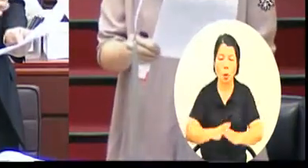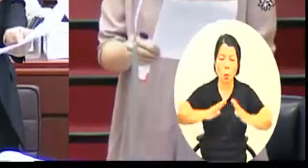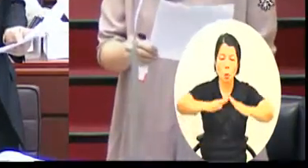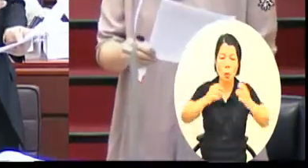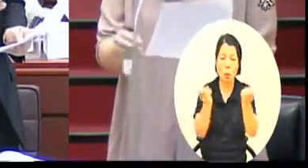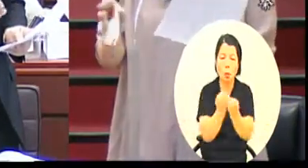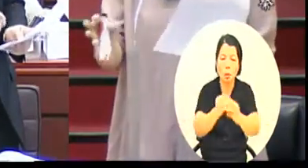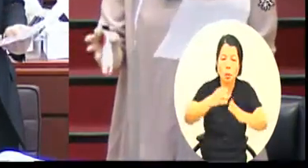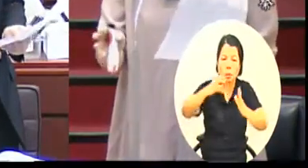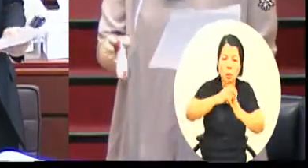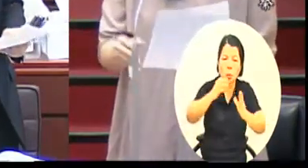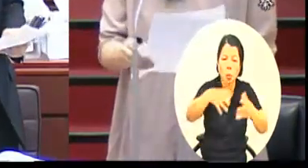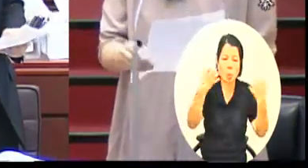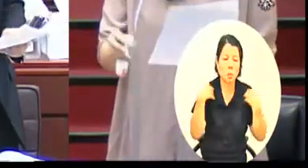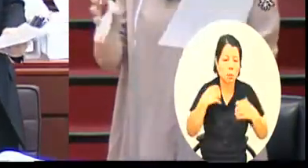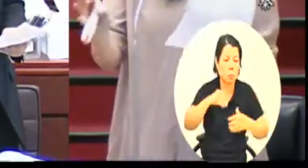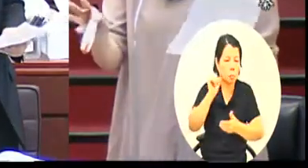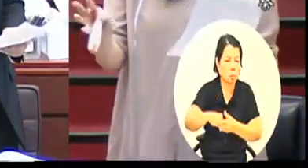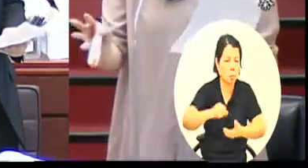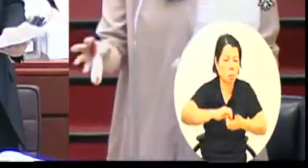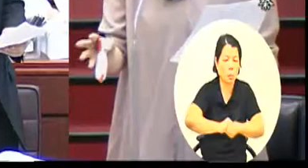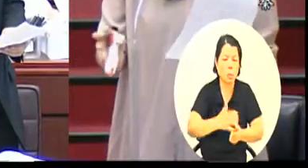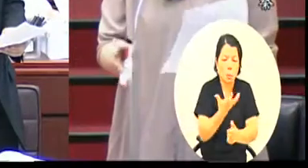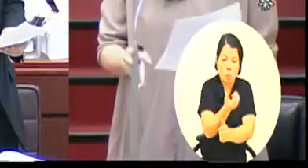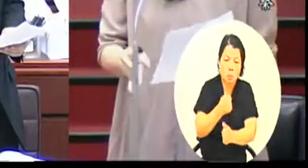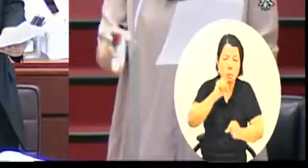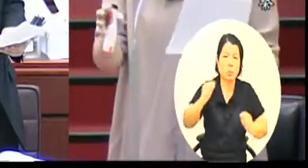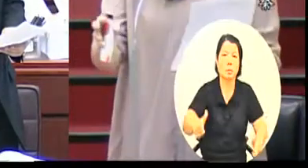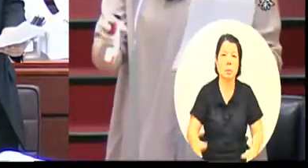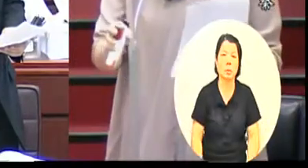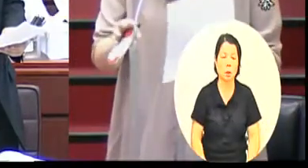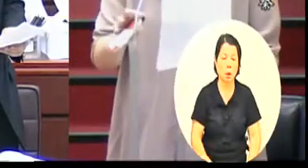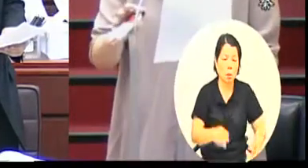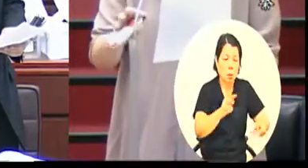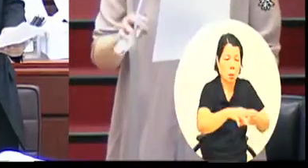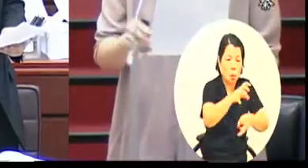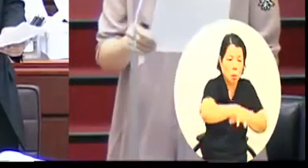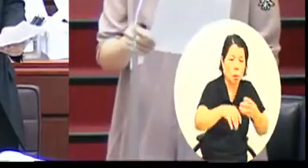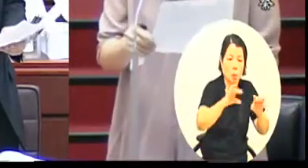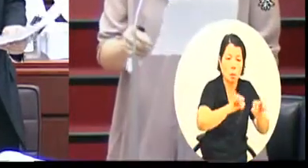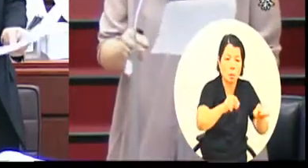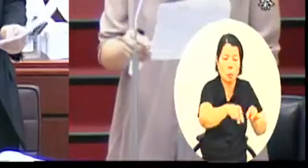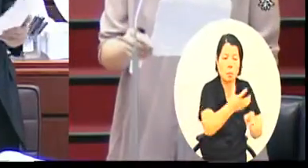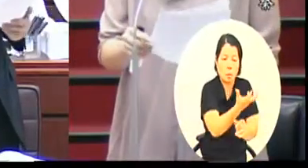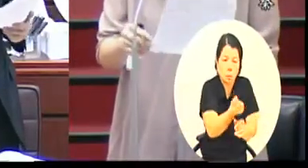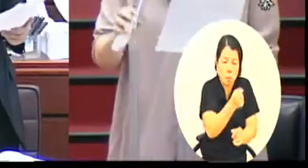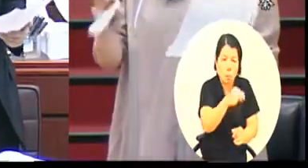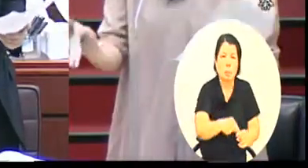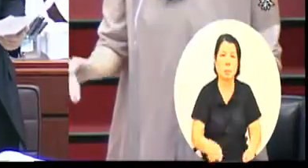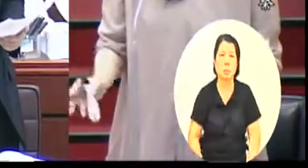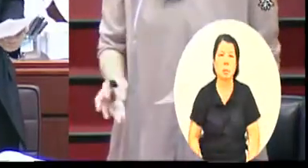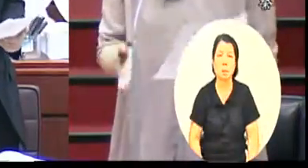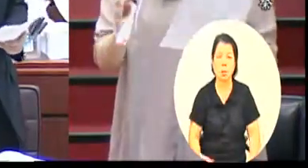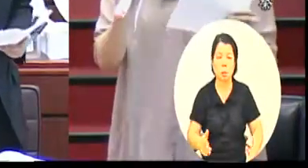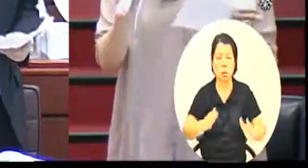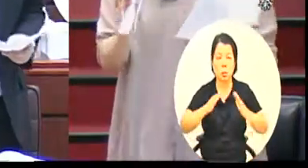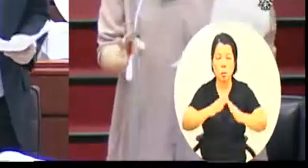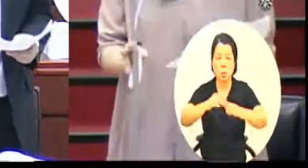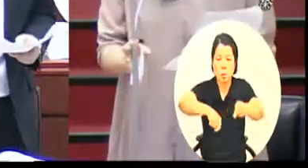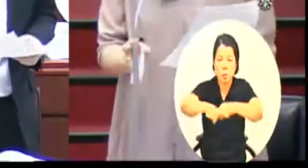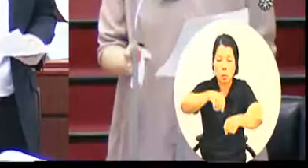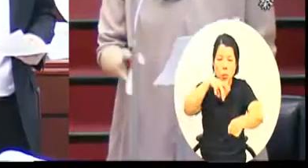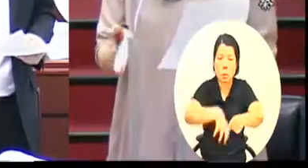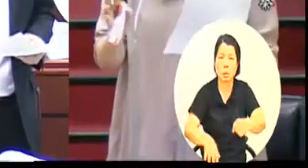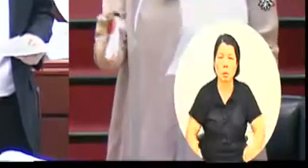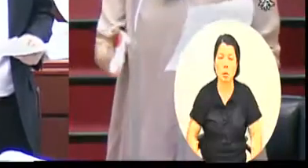我知道，但是是都发局，就是说管制农地这个部分，现在。那个什么，我们都市计划里面之后还